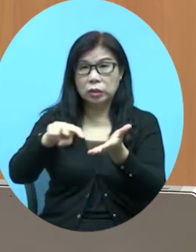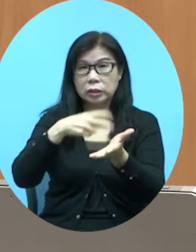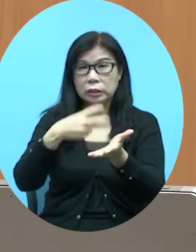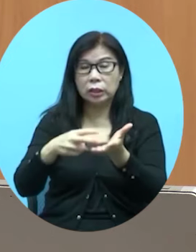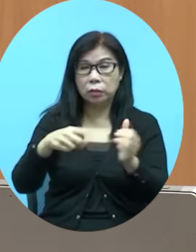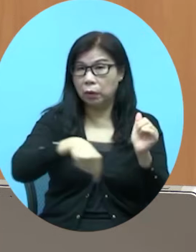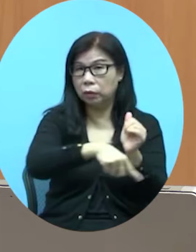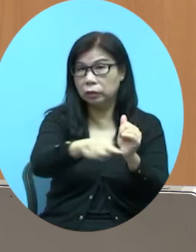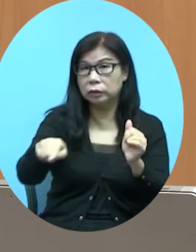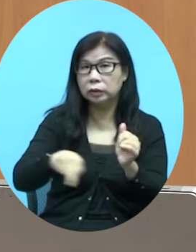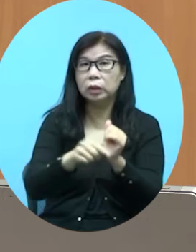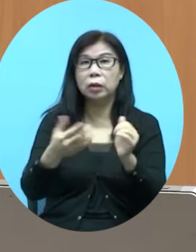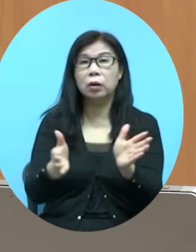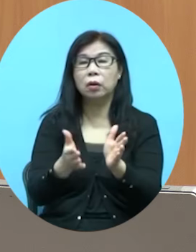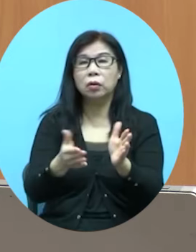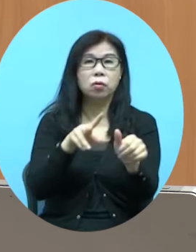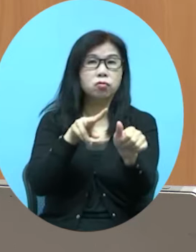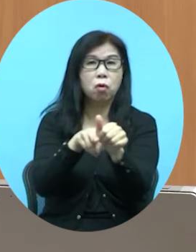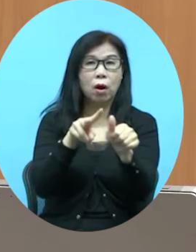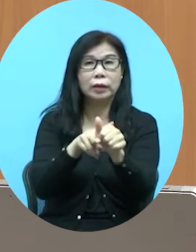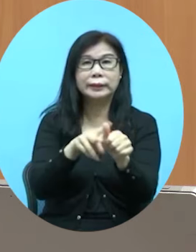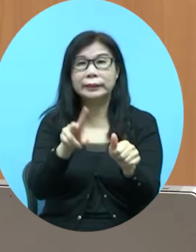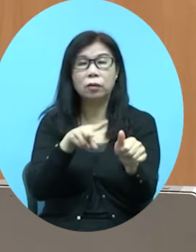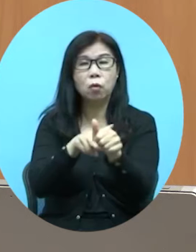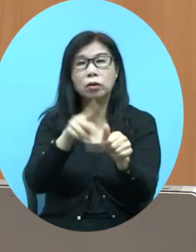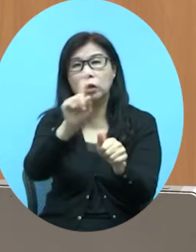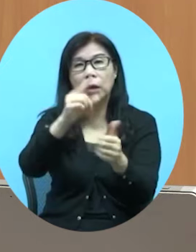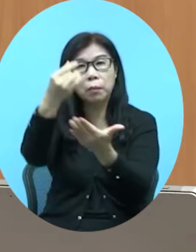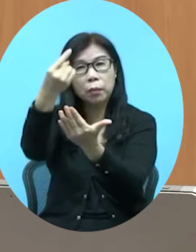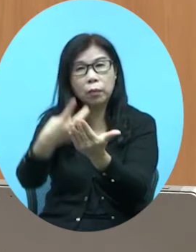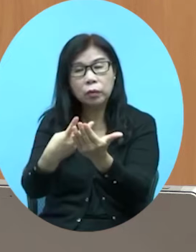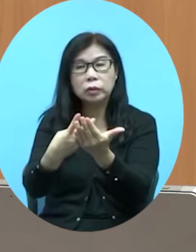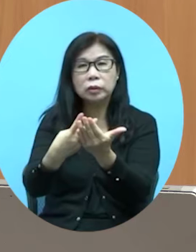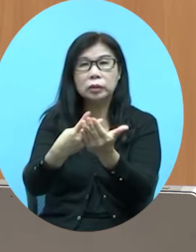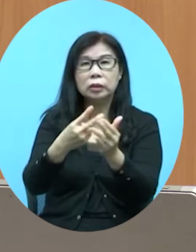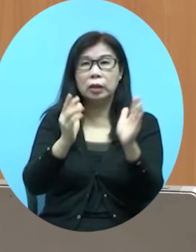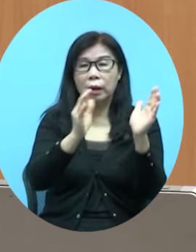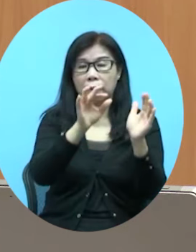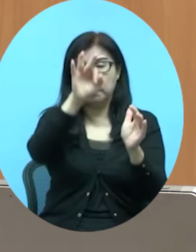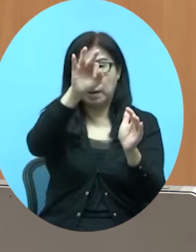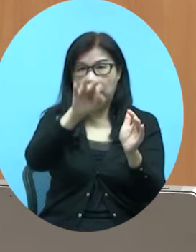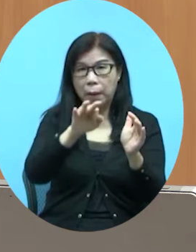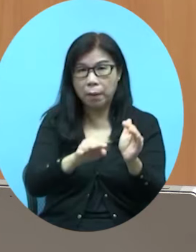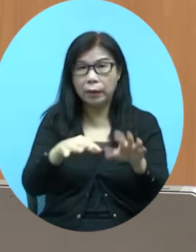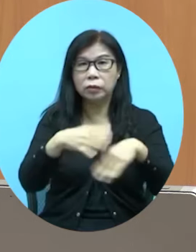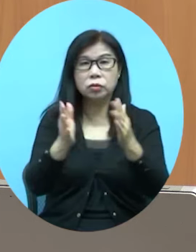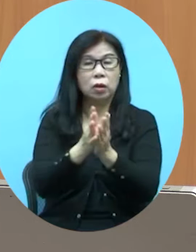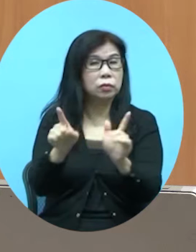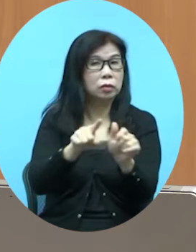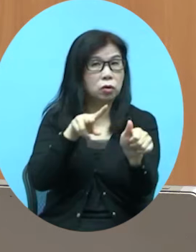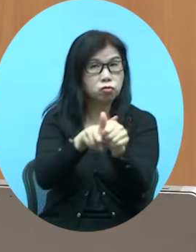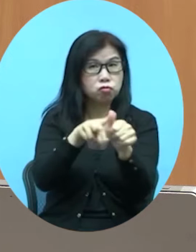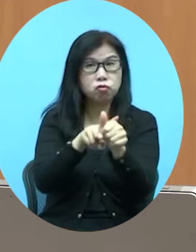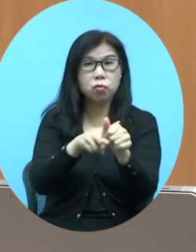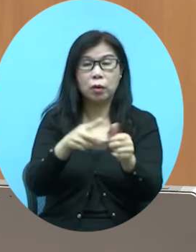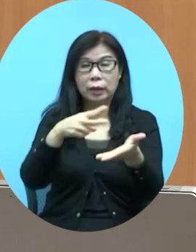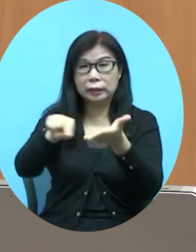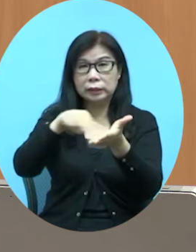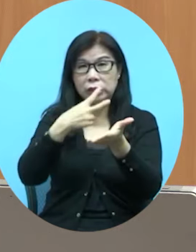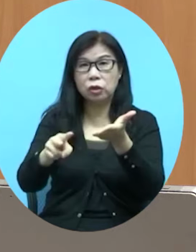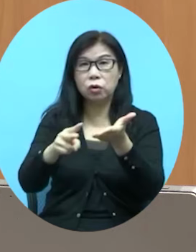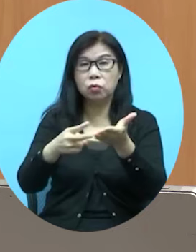所其实是受什么规定的监管现在的表列处所是否都可以管这些跳舞场所